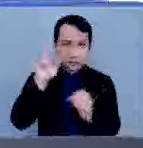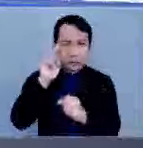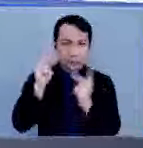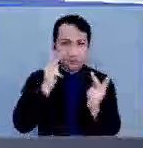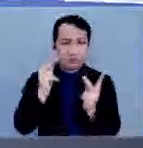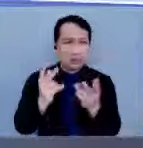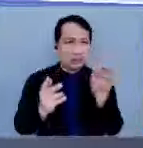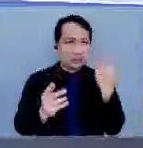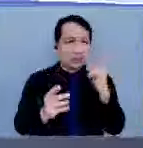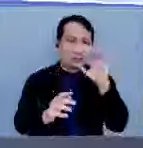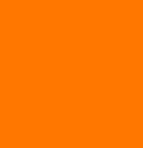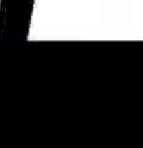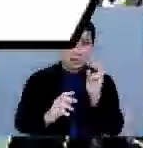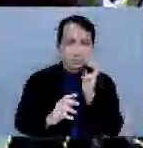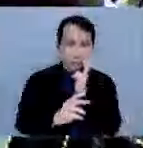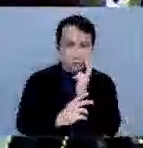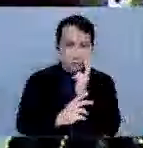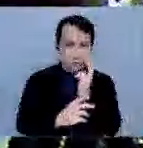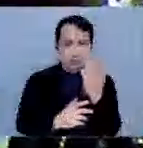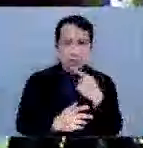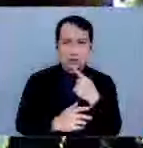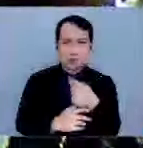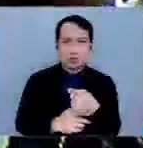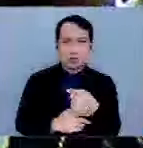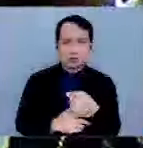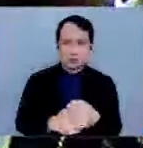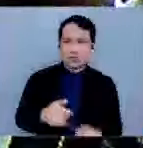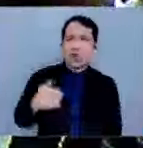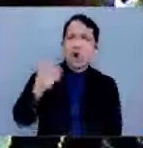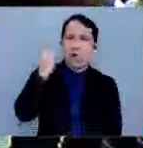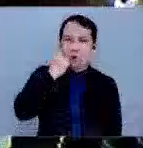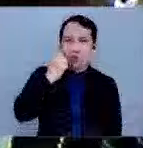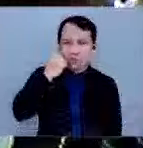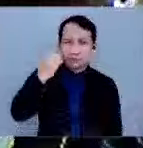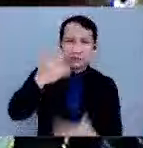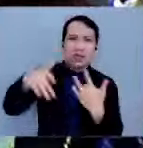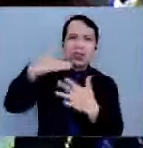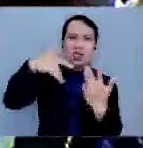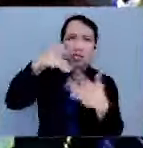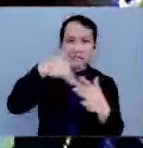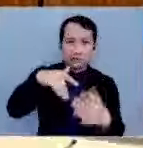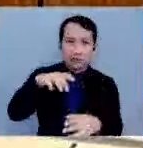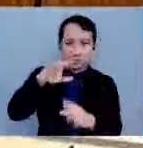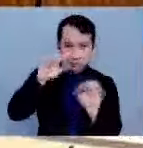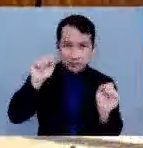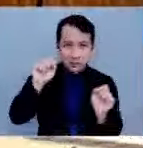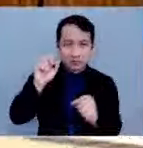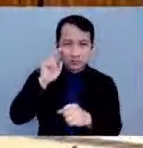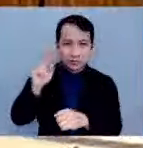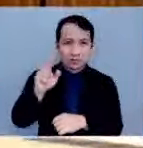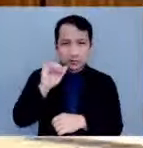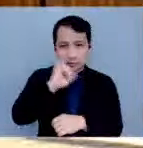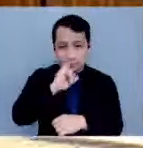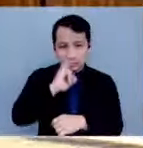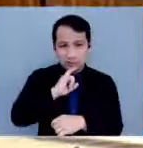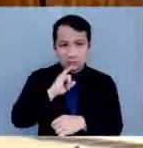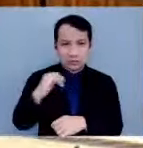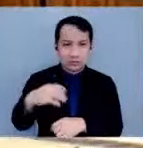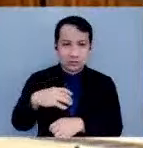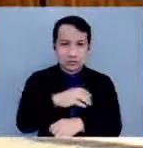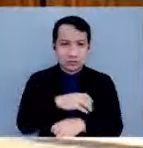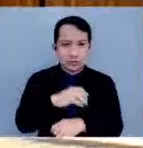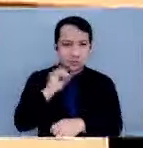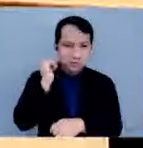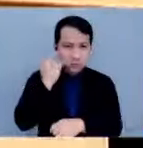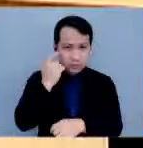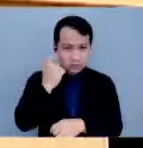Duterte. Banat ni Digong, ang hilig daw mamasyal ng Pangulo. Sagot naman ni Iloilo Congresswoman Janet Garin,